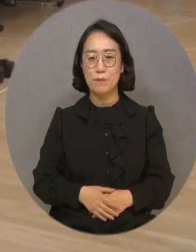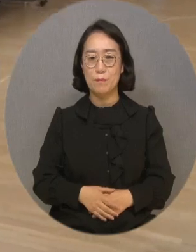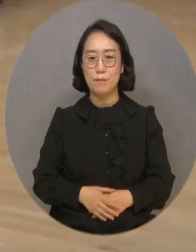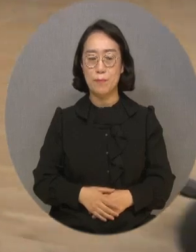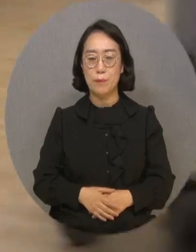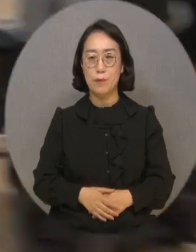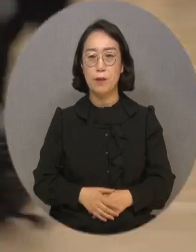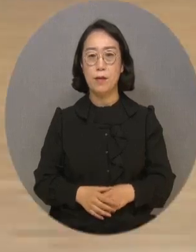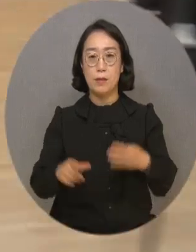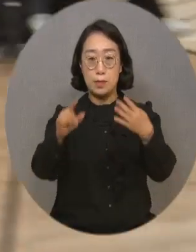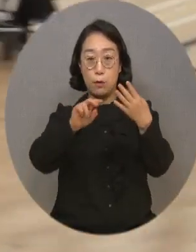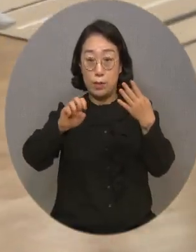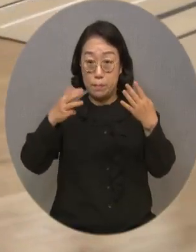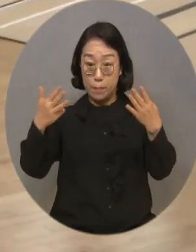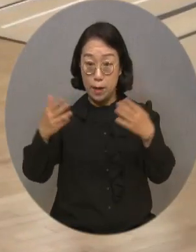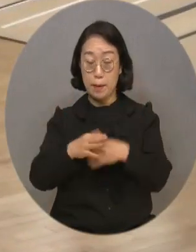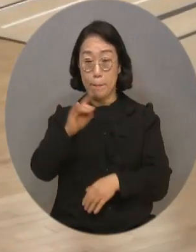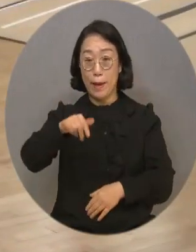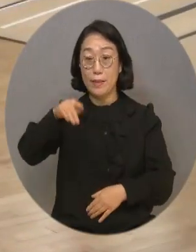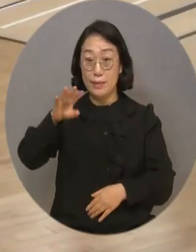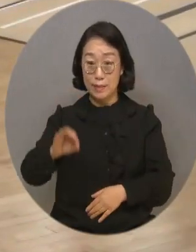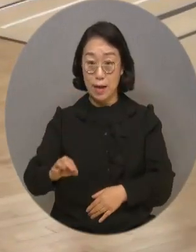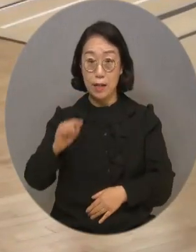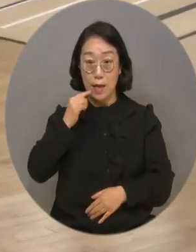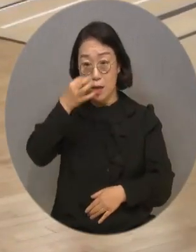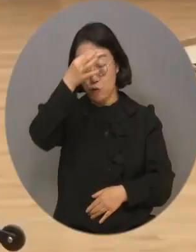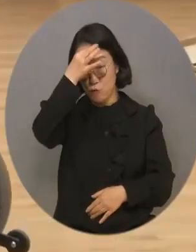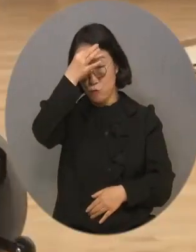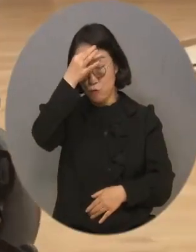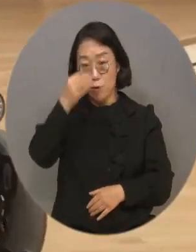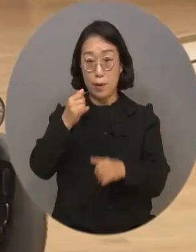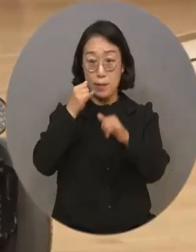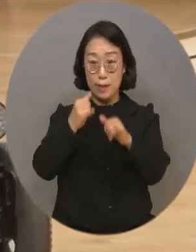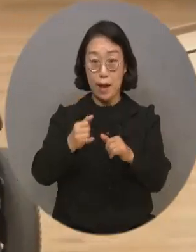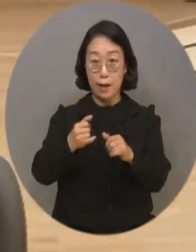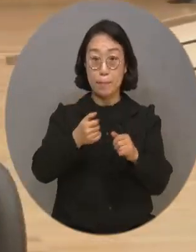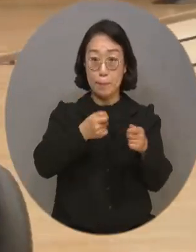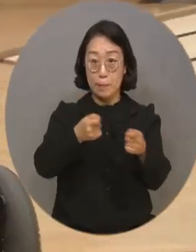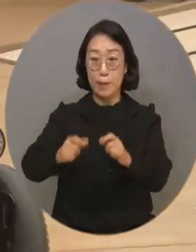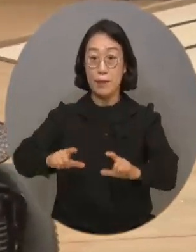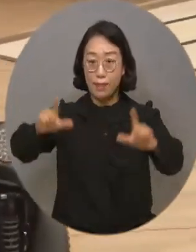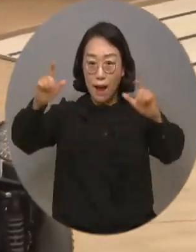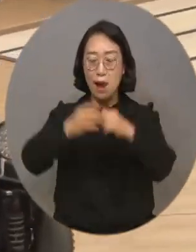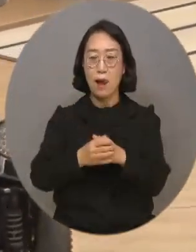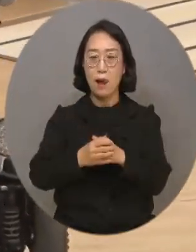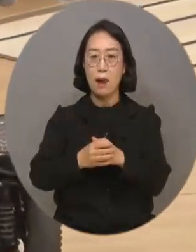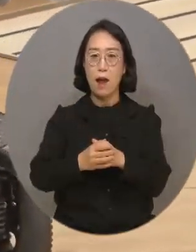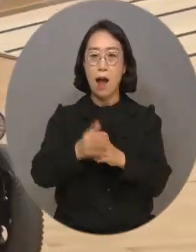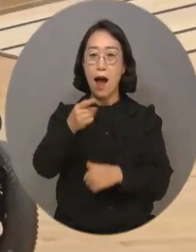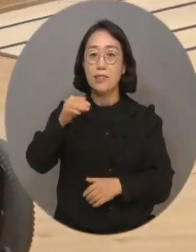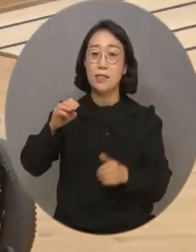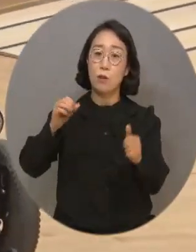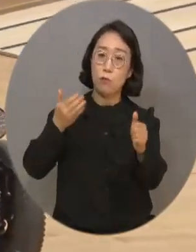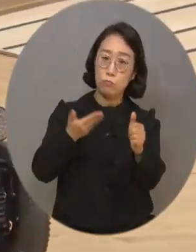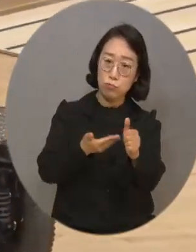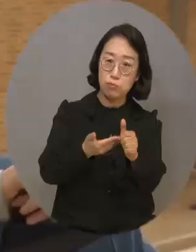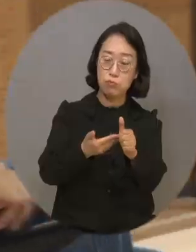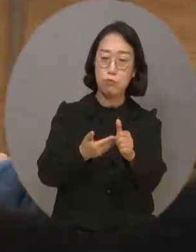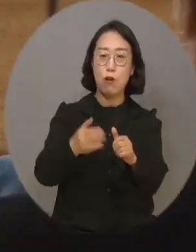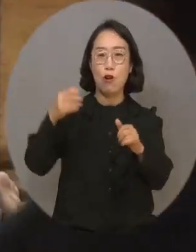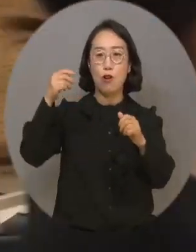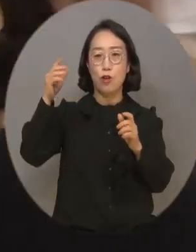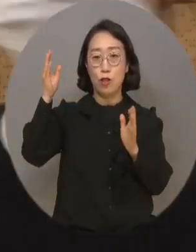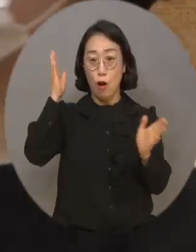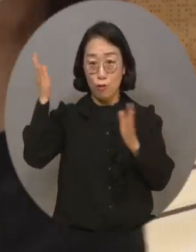지난 28일 열린 제59회 백상예술대상에서 하지성 배우가 연극부문 연기상을 받았습니다.